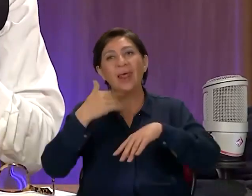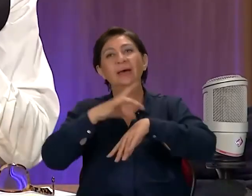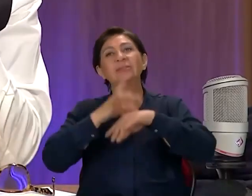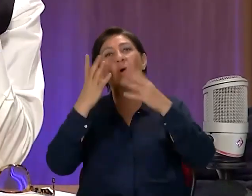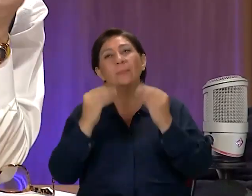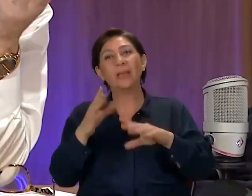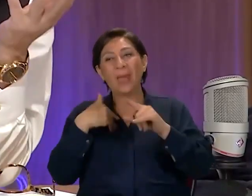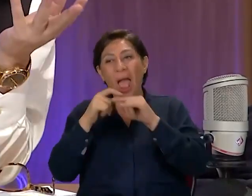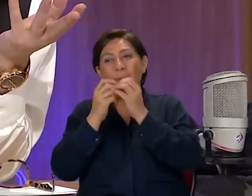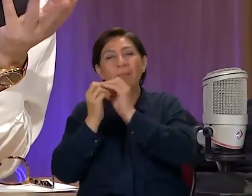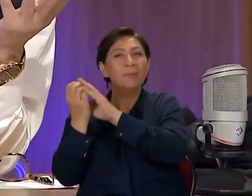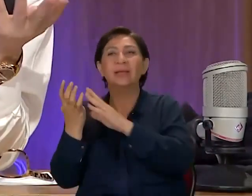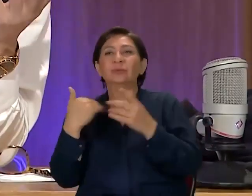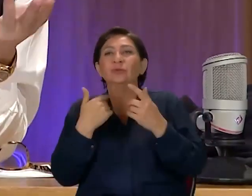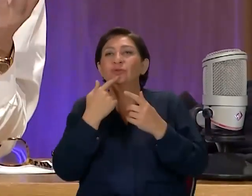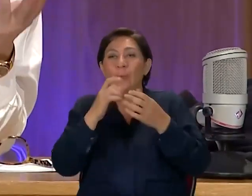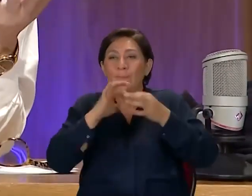olmasam benim bir